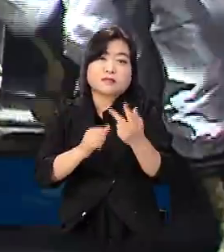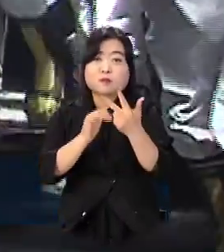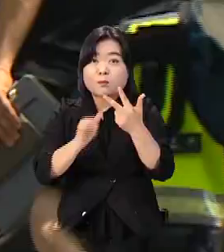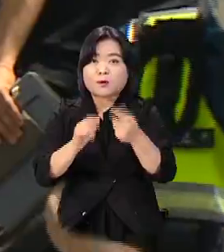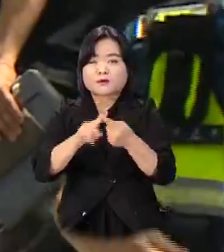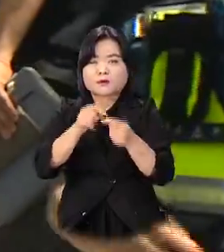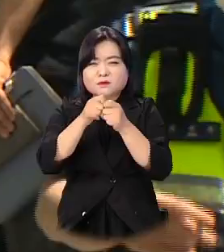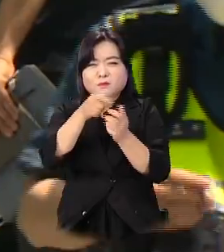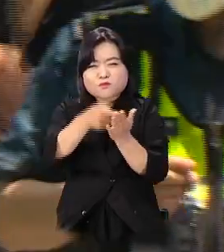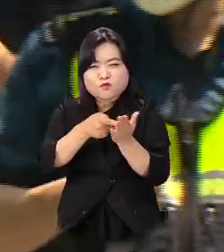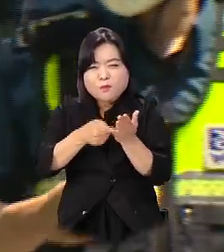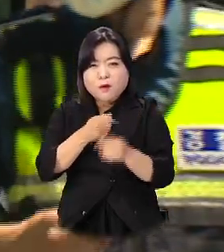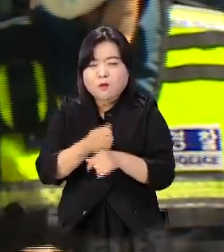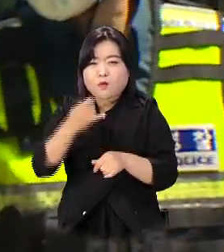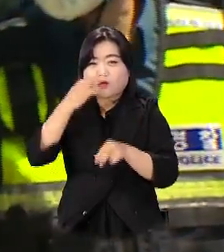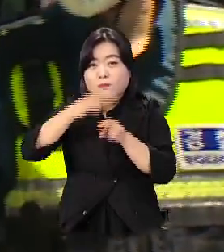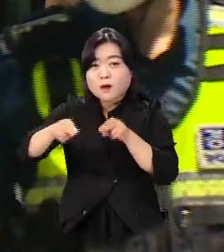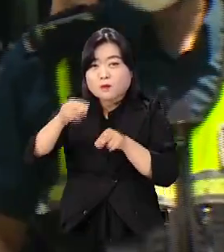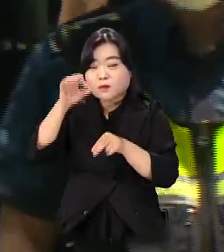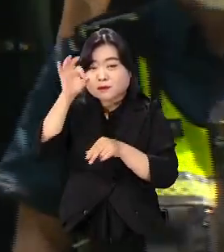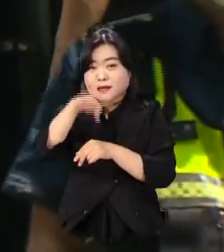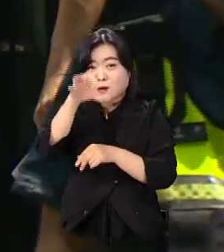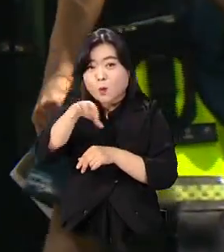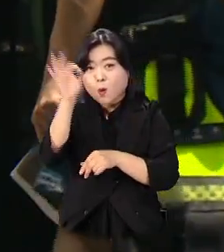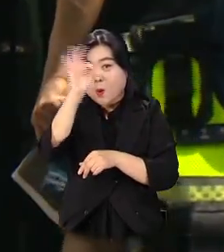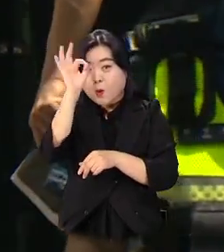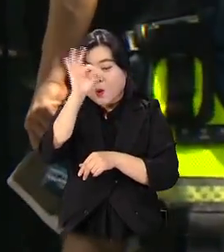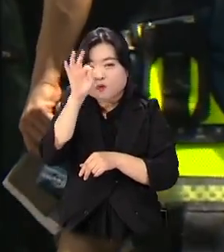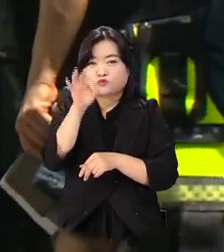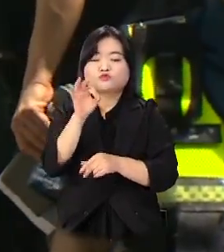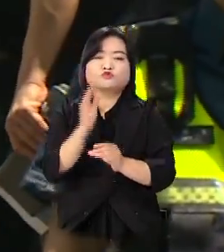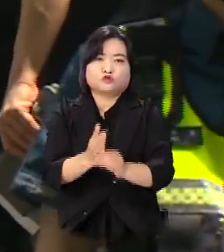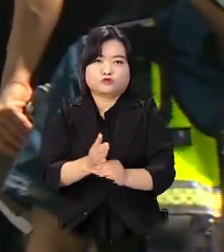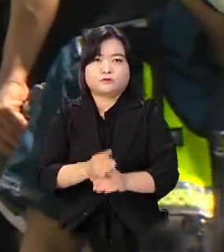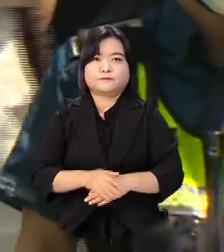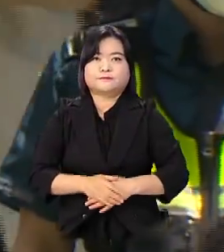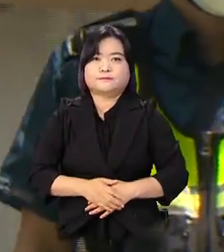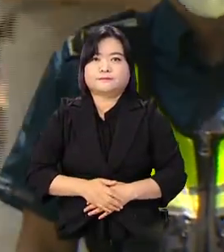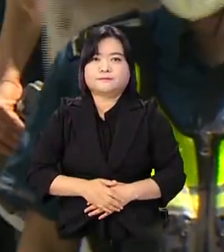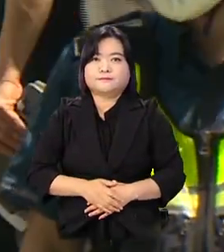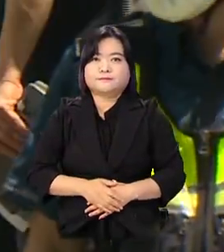실시하고 휘발유를 구입한 곳을 찾고 있습니다. TBC 한윤호입니다.